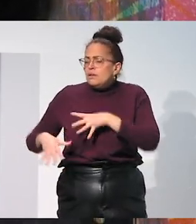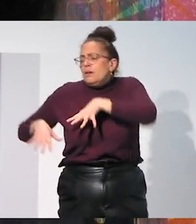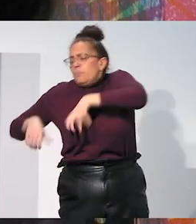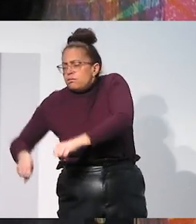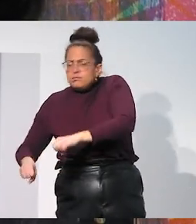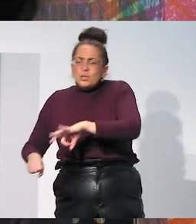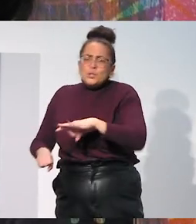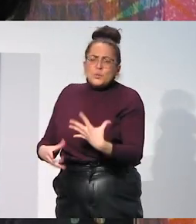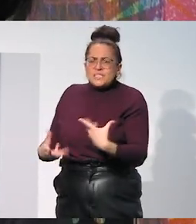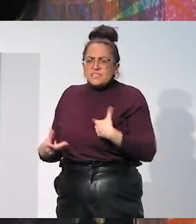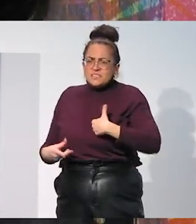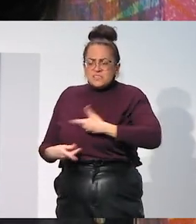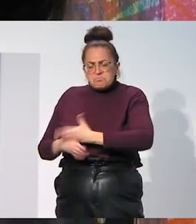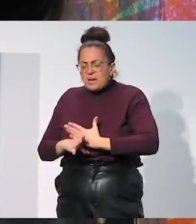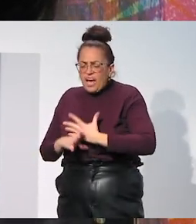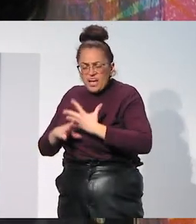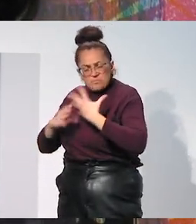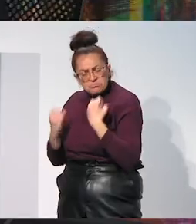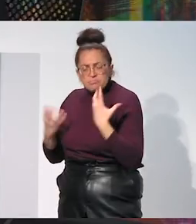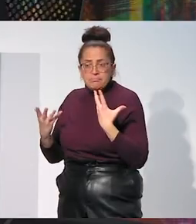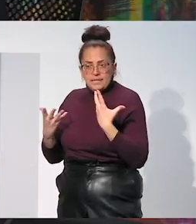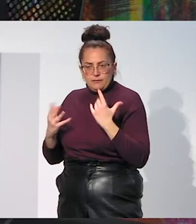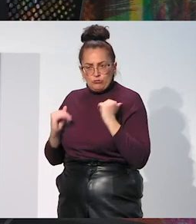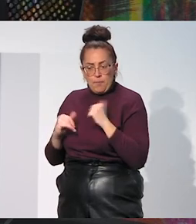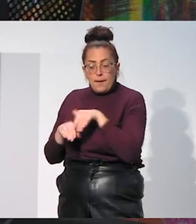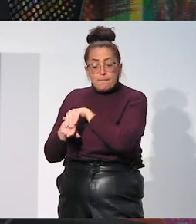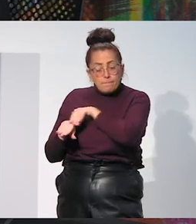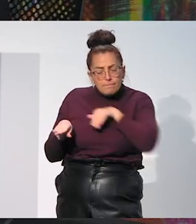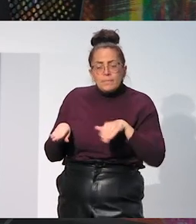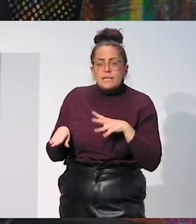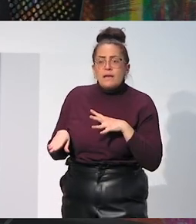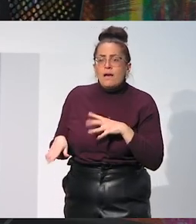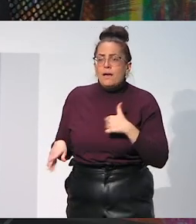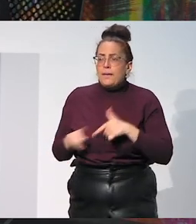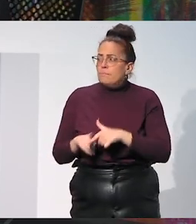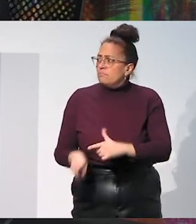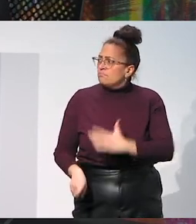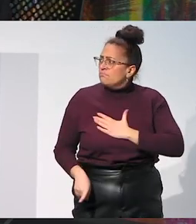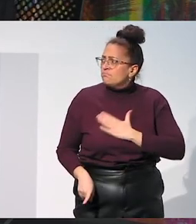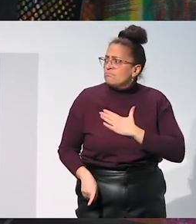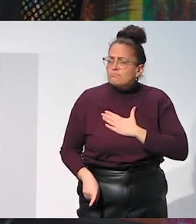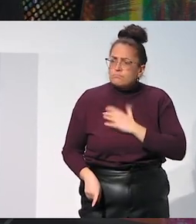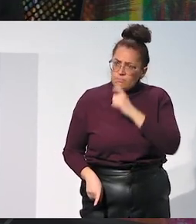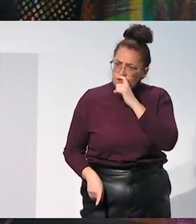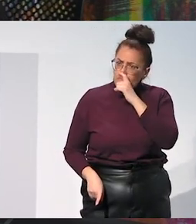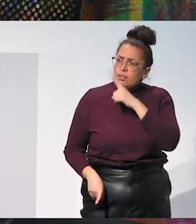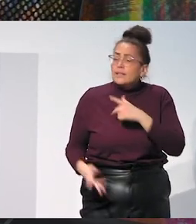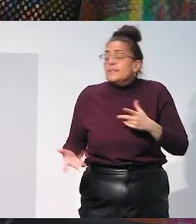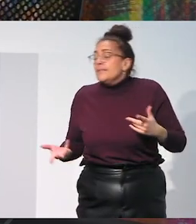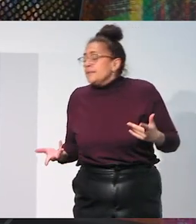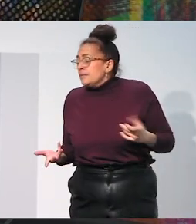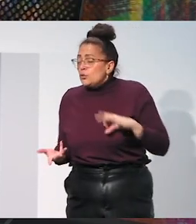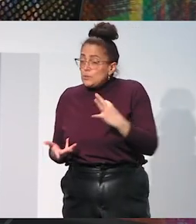seulement. Oui, il y a des... Enfin, disons que il y a un atavisme organique je dirais, en quelque sorte. Hein. C'est-à-dire